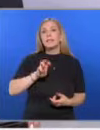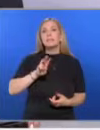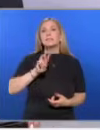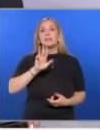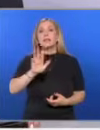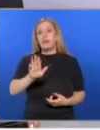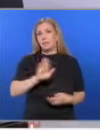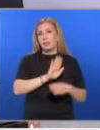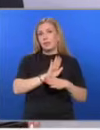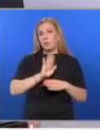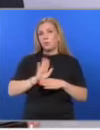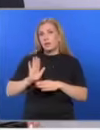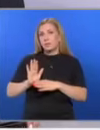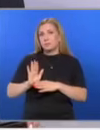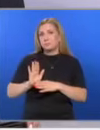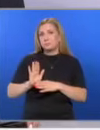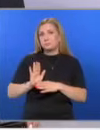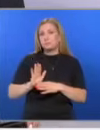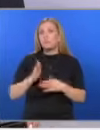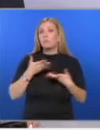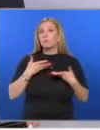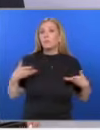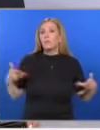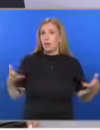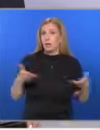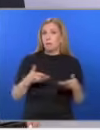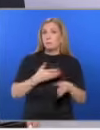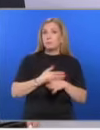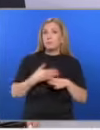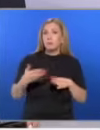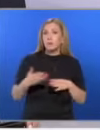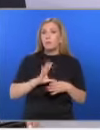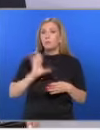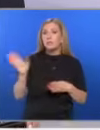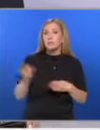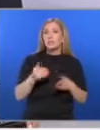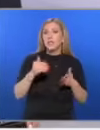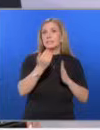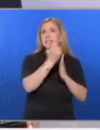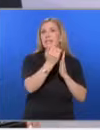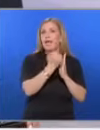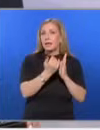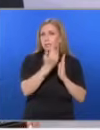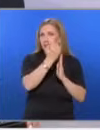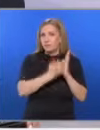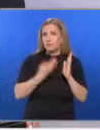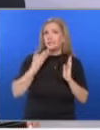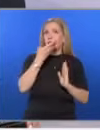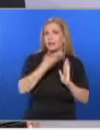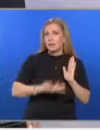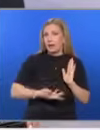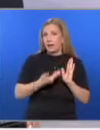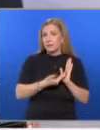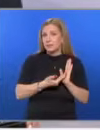39 народни представители. Ние винаги по всички тези теми, които се съдържат в декларацията